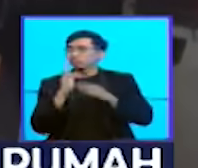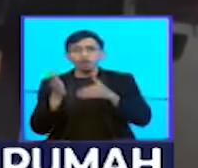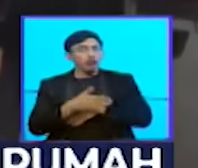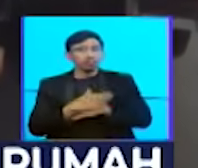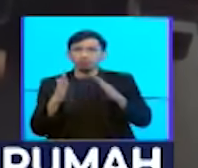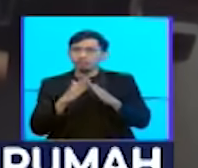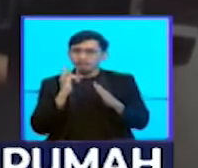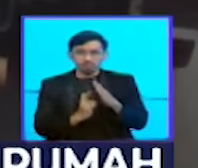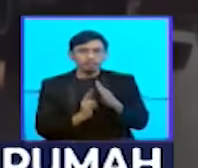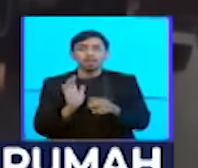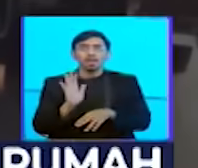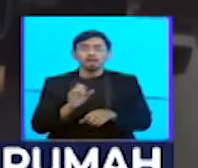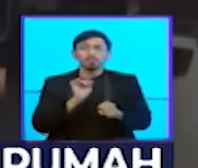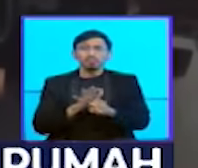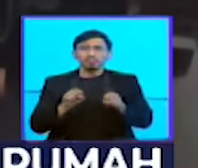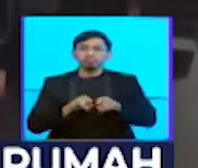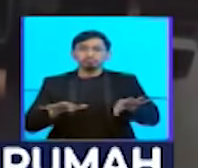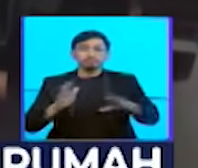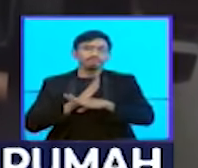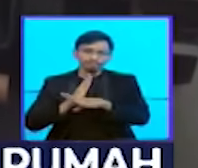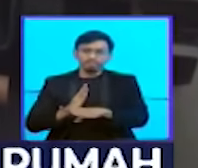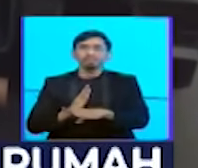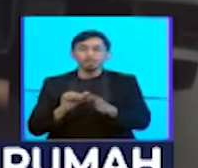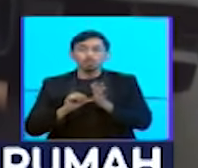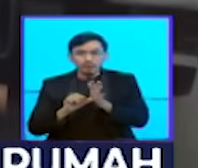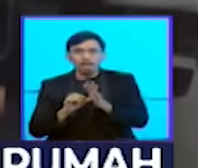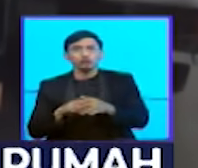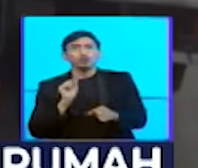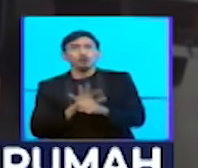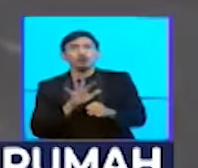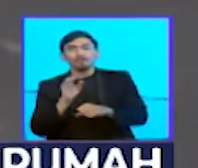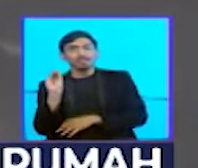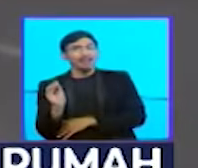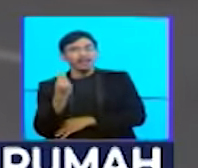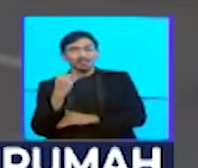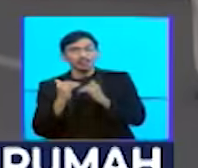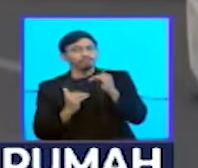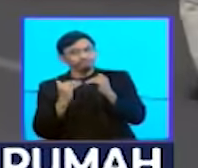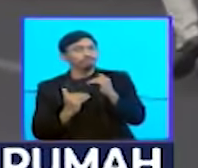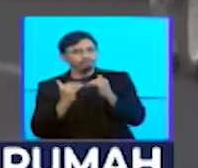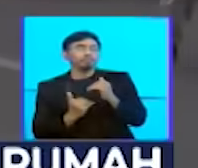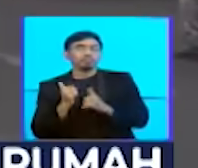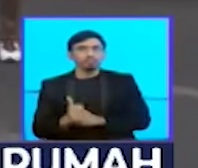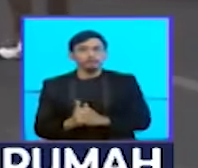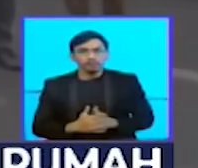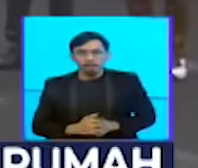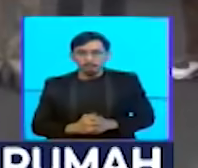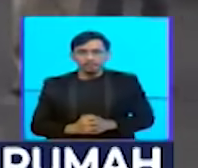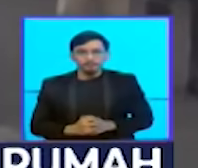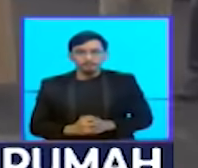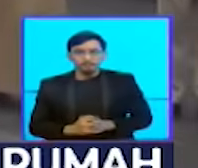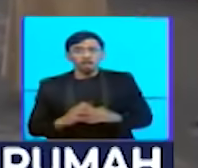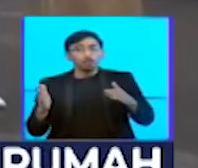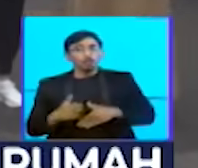untuk menghindari penularan COVID-19 dan membantu menekan angka kasus COVID-19 di wilayah DKI Jakarta. Selain pelaksanaan sholat Idul Adha di